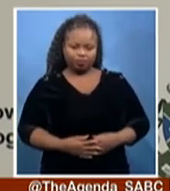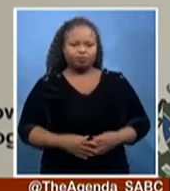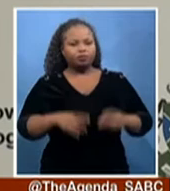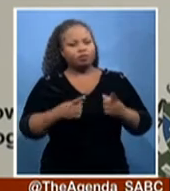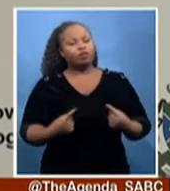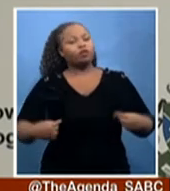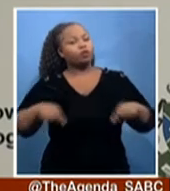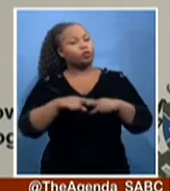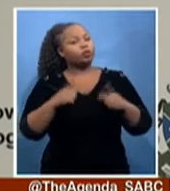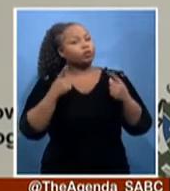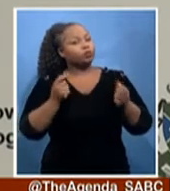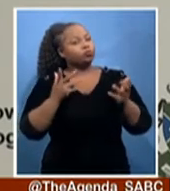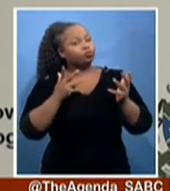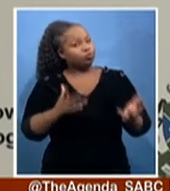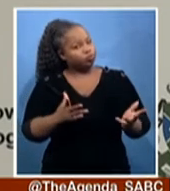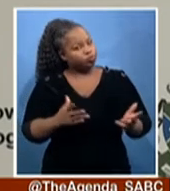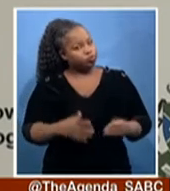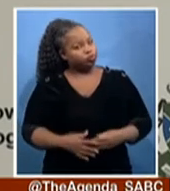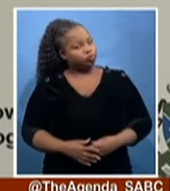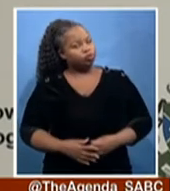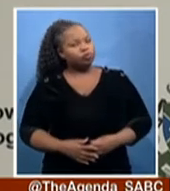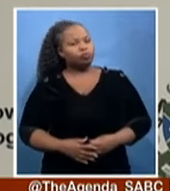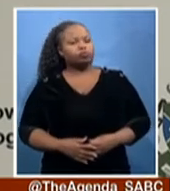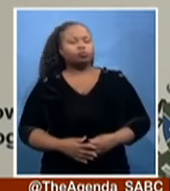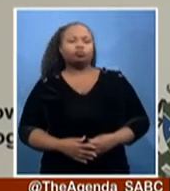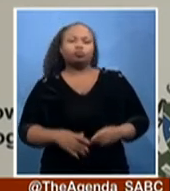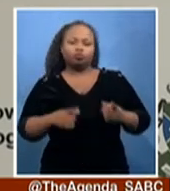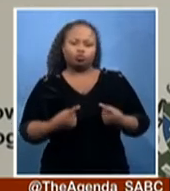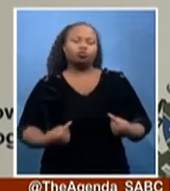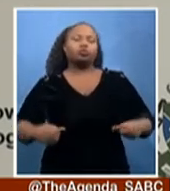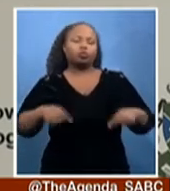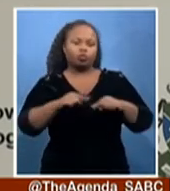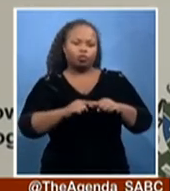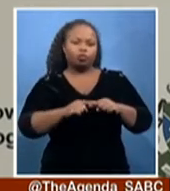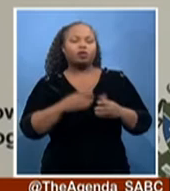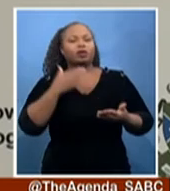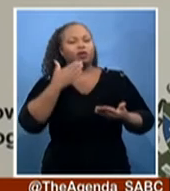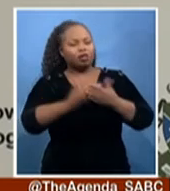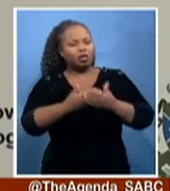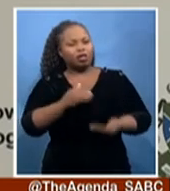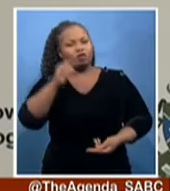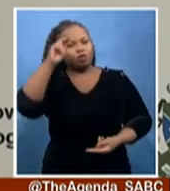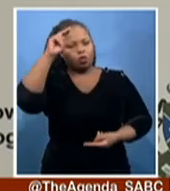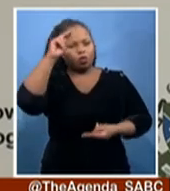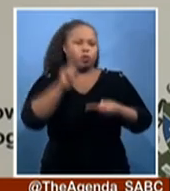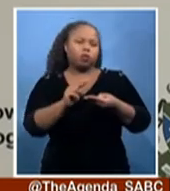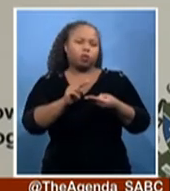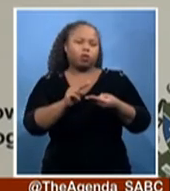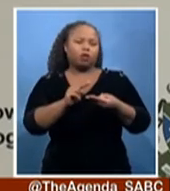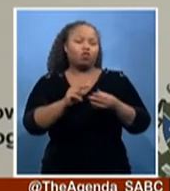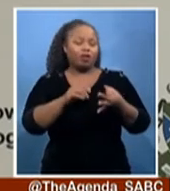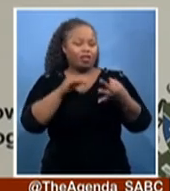re ka nna le tšhono ya go ka efoga lekhubu la boraro, third wave